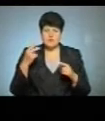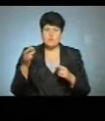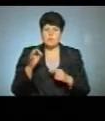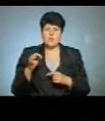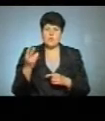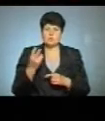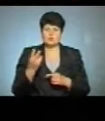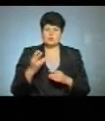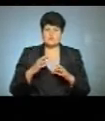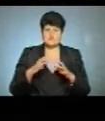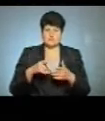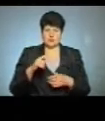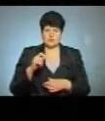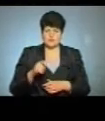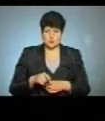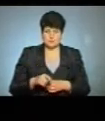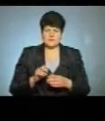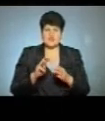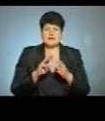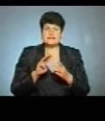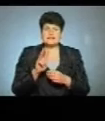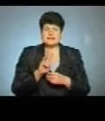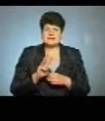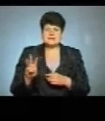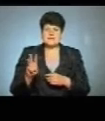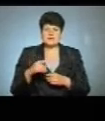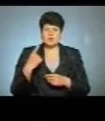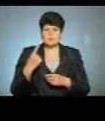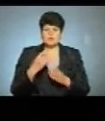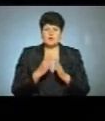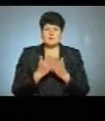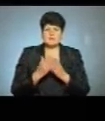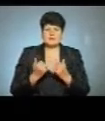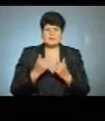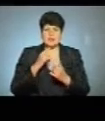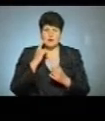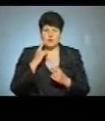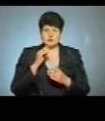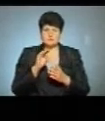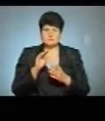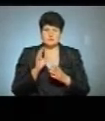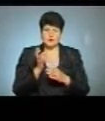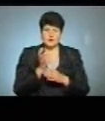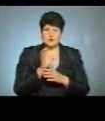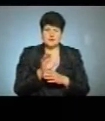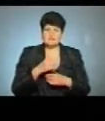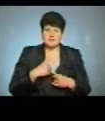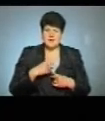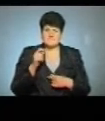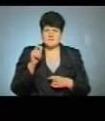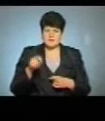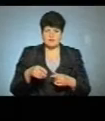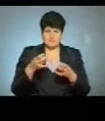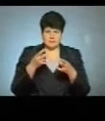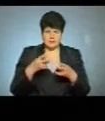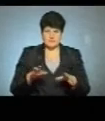світову війну. На сайті обласної бібліотеки для молоді розмістили відеоролик «Нам війни не треба», у якому показали видання про Україну в часи